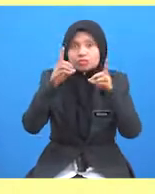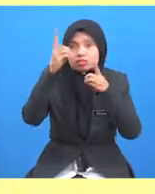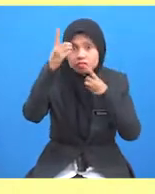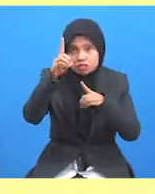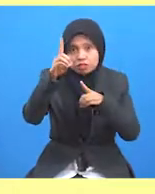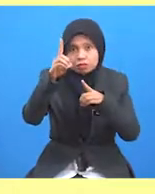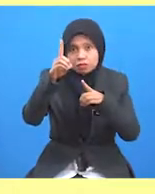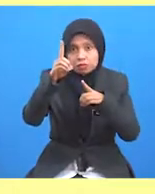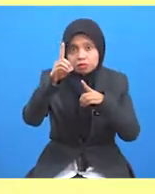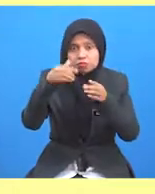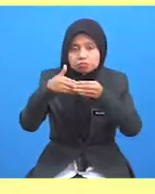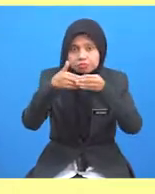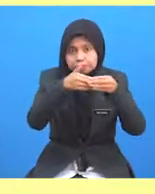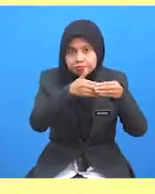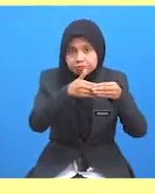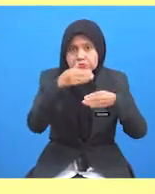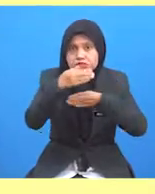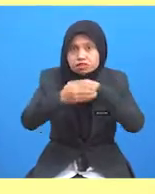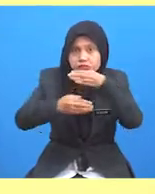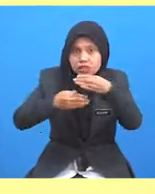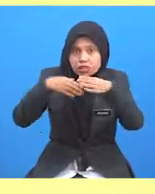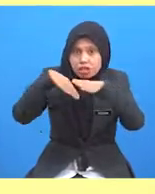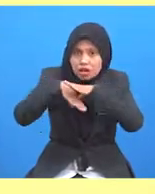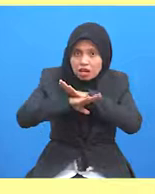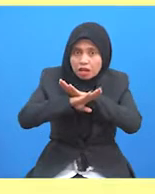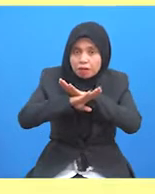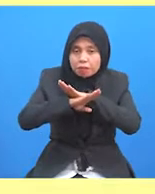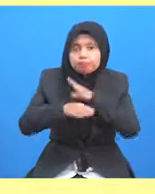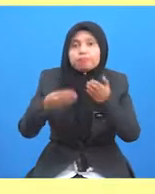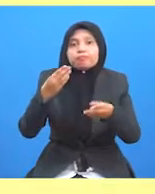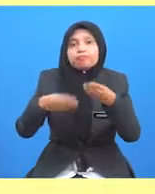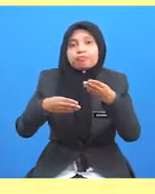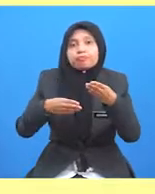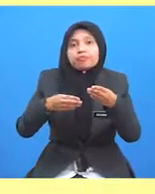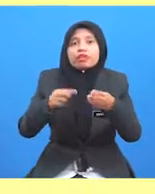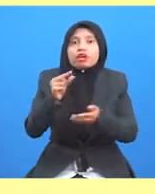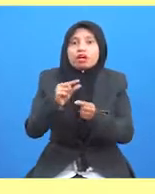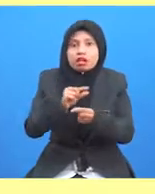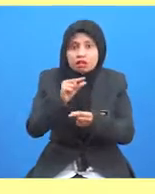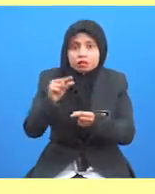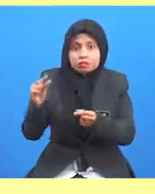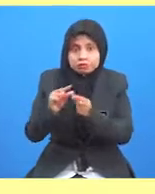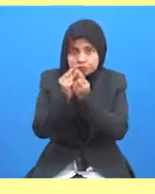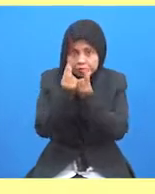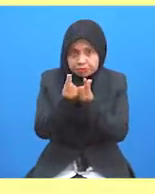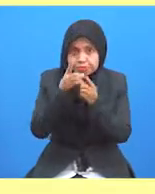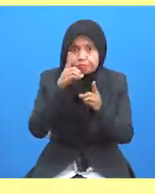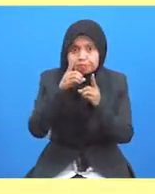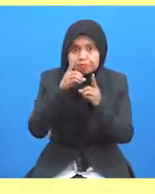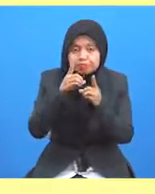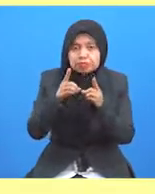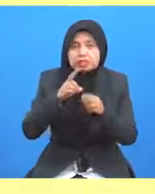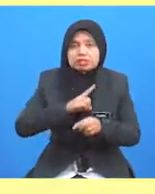Dakwah Pemacu Kemajuan dalam bidang Al-Quran, iaitu kefahaman ayat